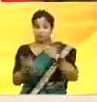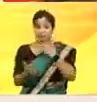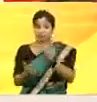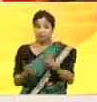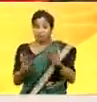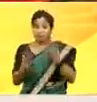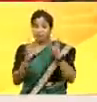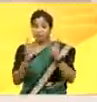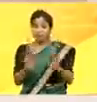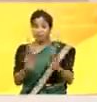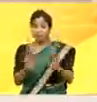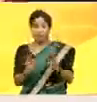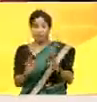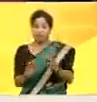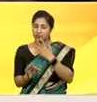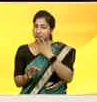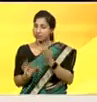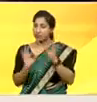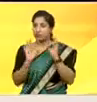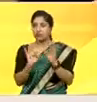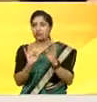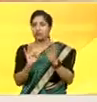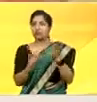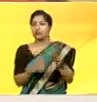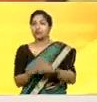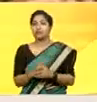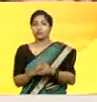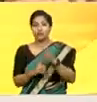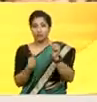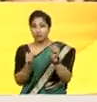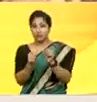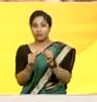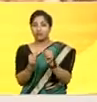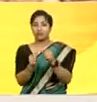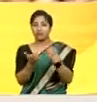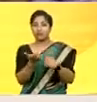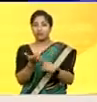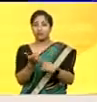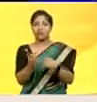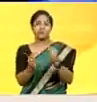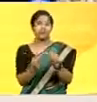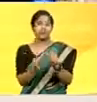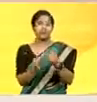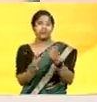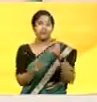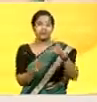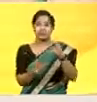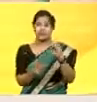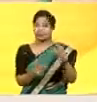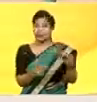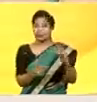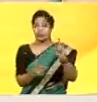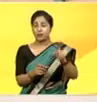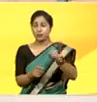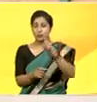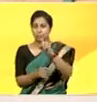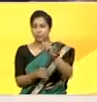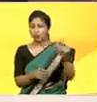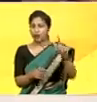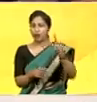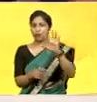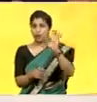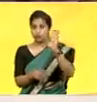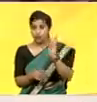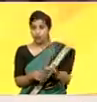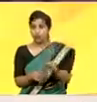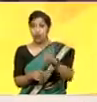और अरोमा के लिए जानी जाती है। अराकू कॉफी की खेती से करीब 1.5 लाख आदिवासी